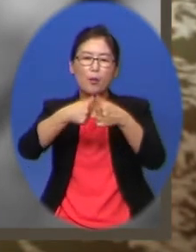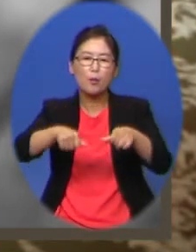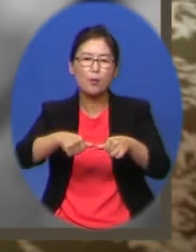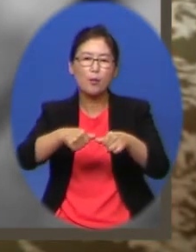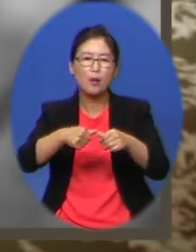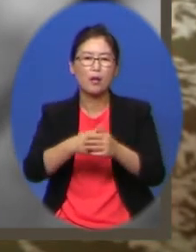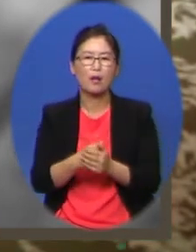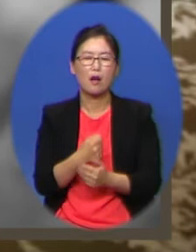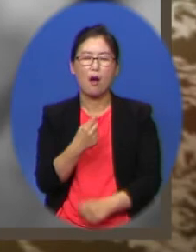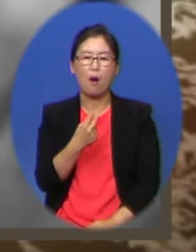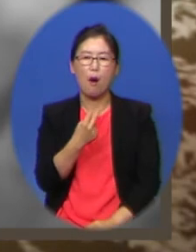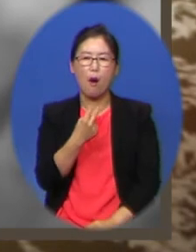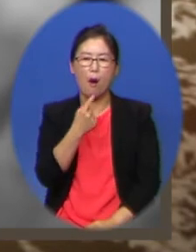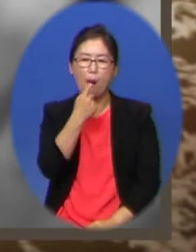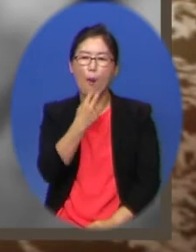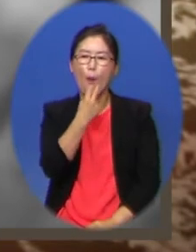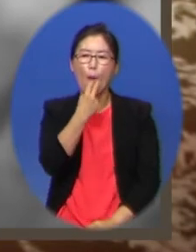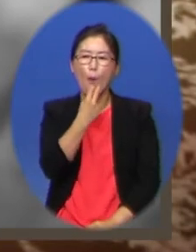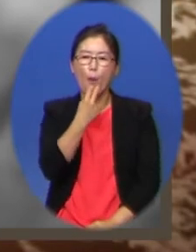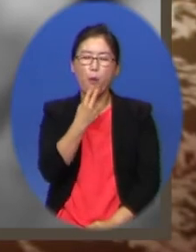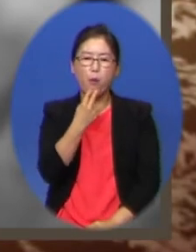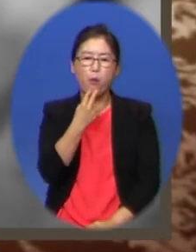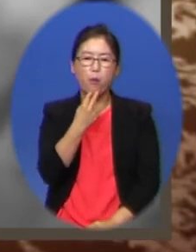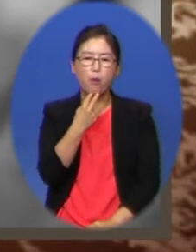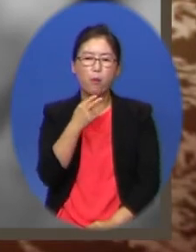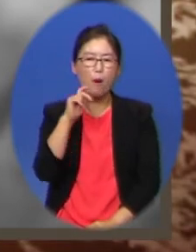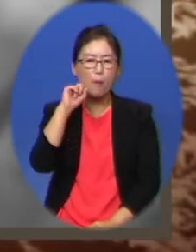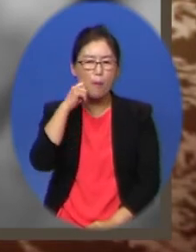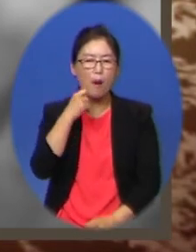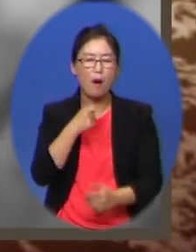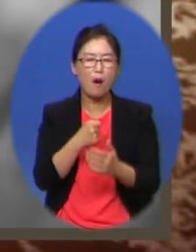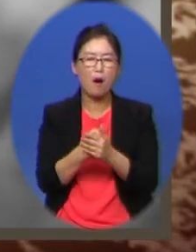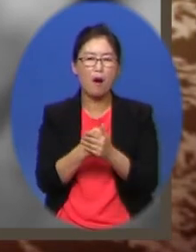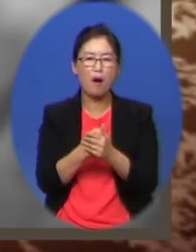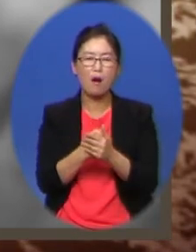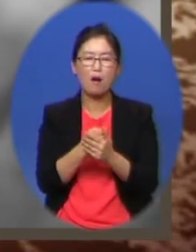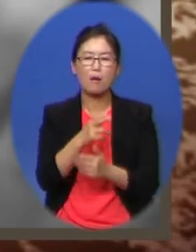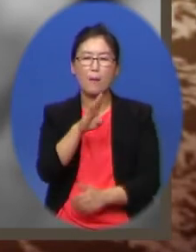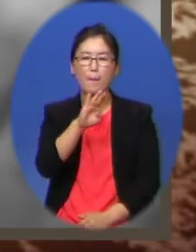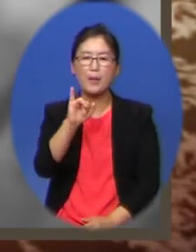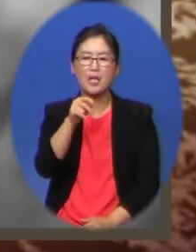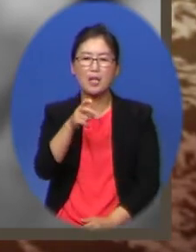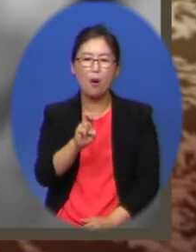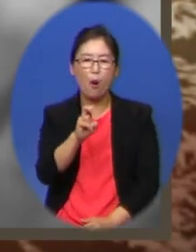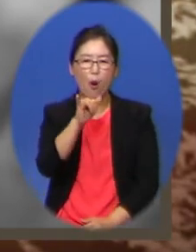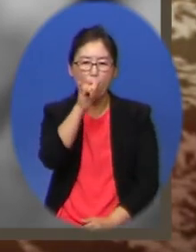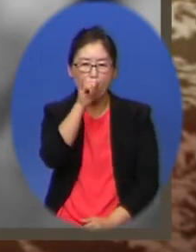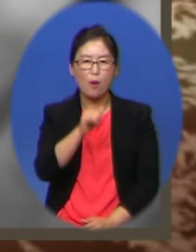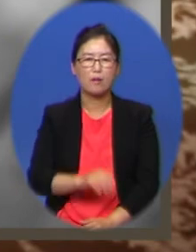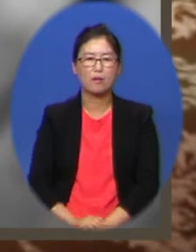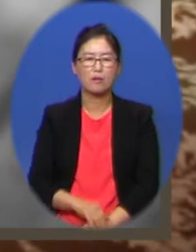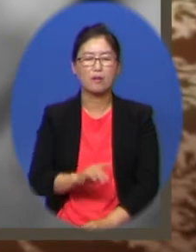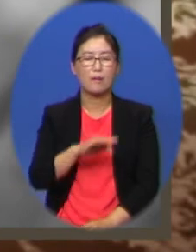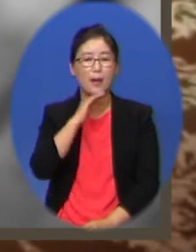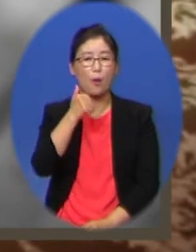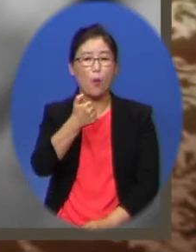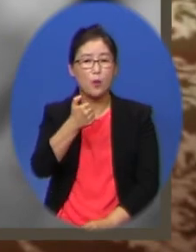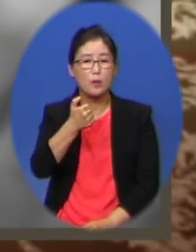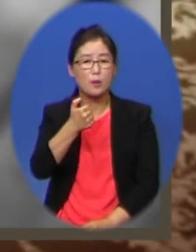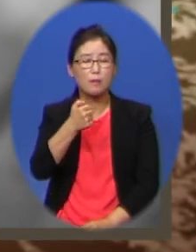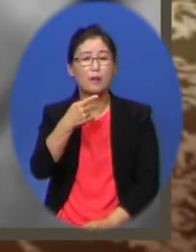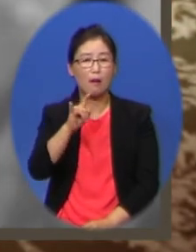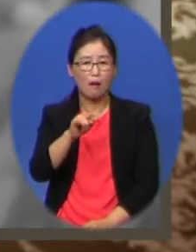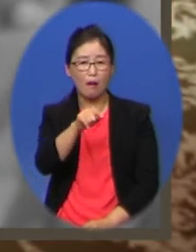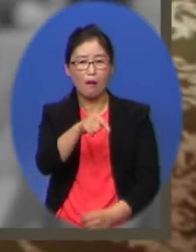만성 비염, 호흡곤란 등을 앓게 됐다. 현재 50대인 그는 나이가 들면서 증상이 더욱